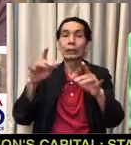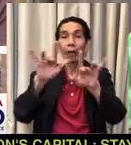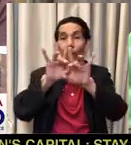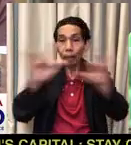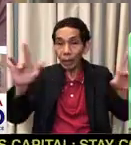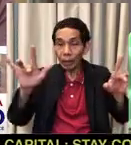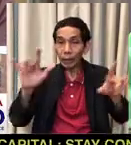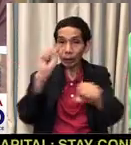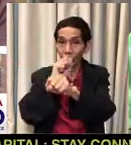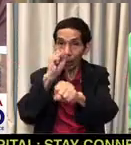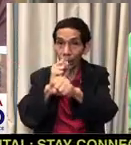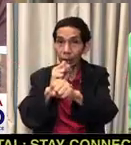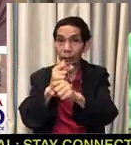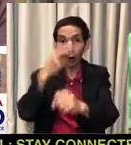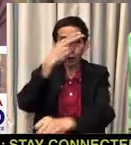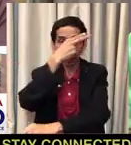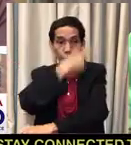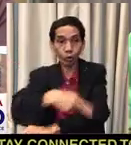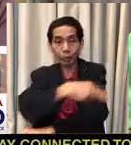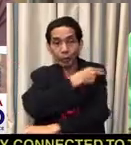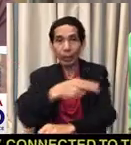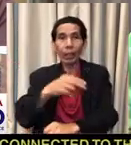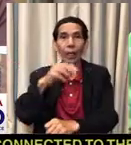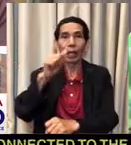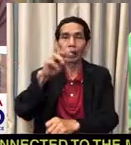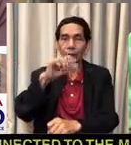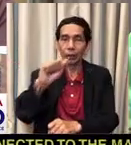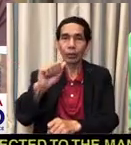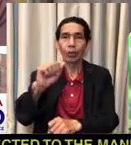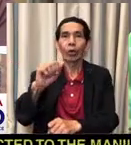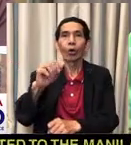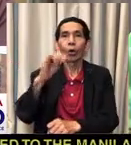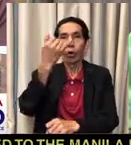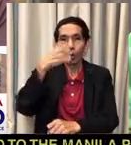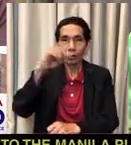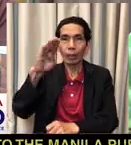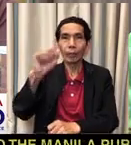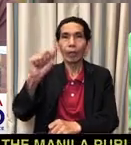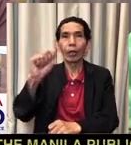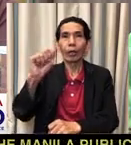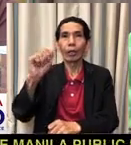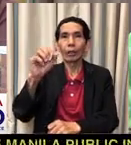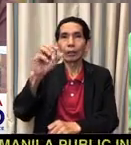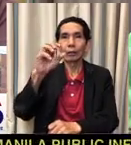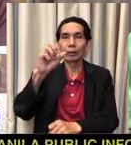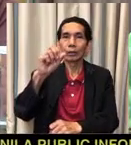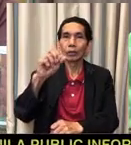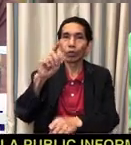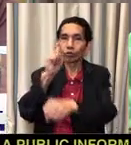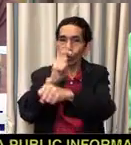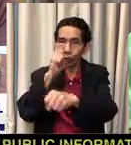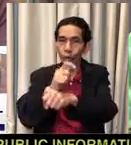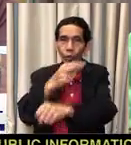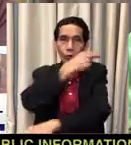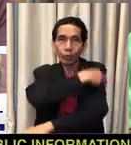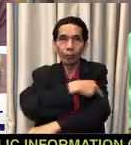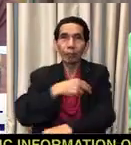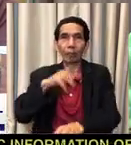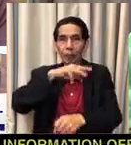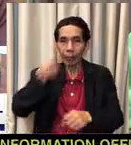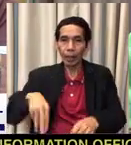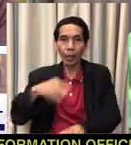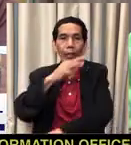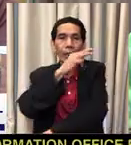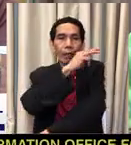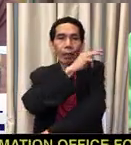bakante sa mga ospital namin, Gat Andres, Jose Abad Santos, Ospital San Palo, Ospital ng Tondo, Ospital ng Maynila,